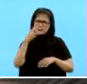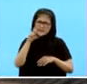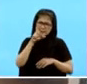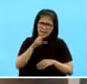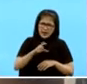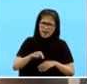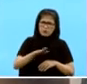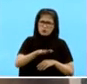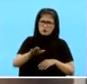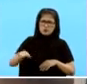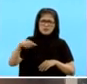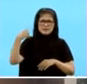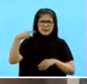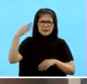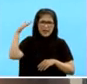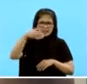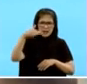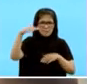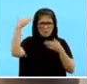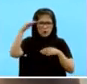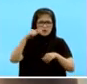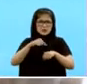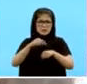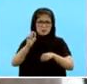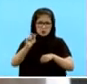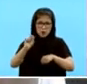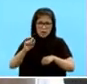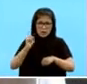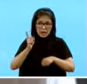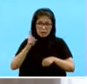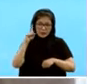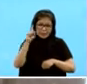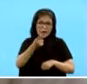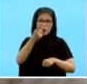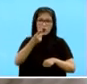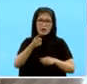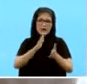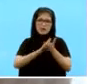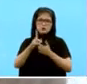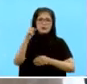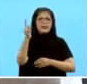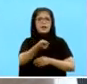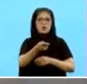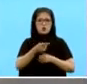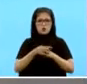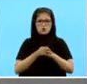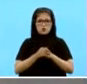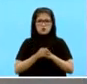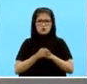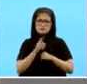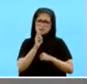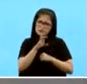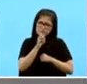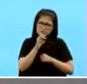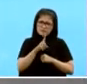Beberapa siswa yang kedapatan nongkrong di mal saat jam sekolah langsung mendapat teguran dari calon wakil gubernur Jabar ini. Deddy menasihati mereka